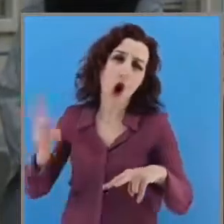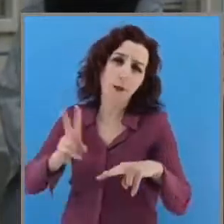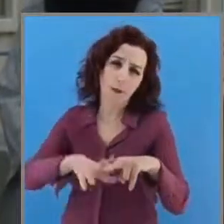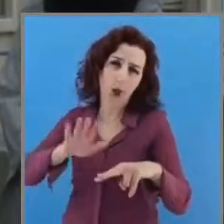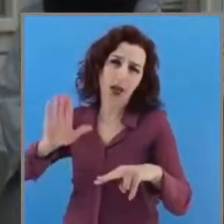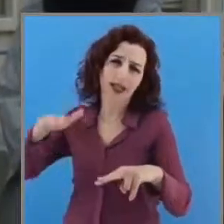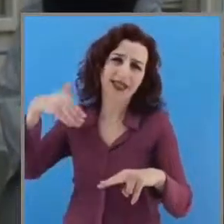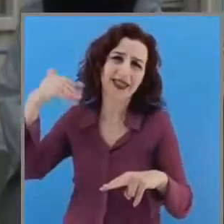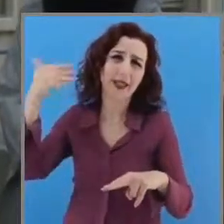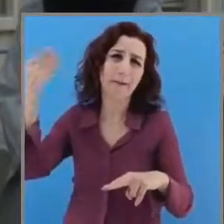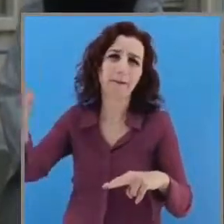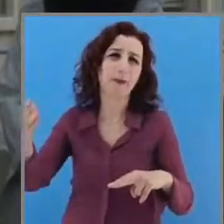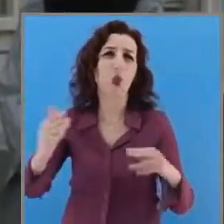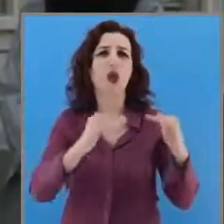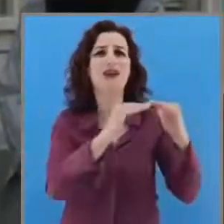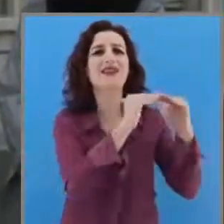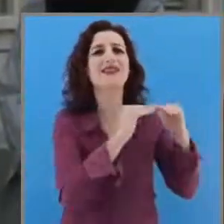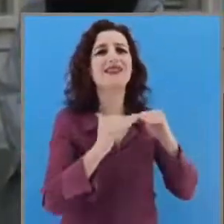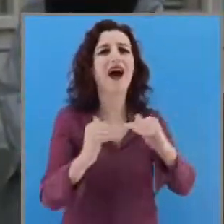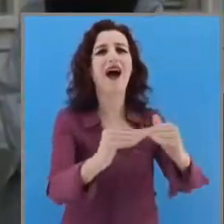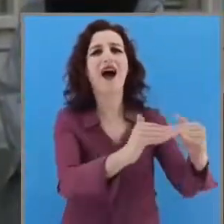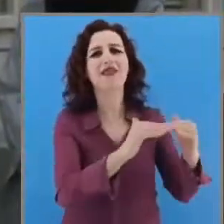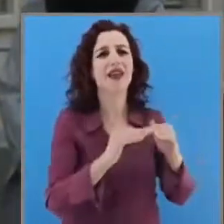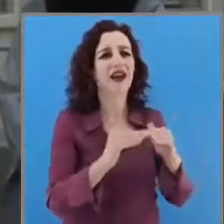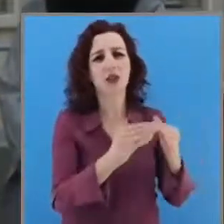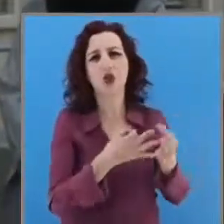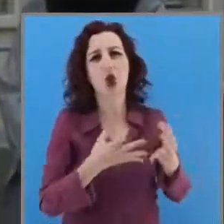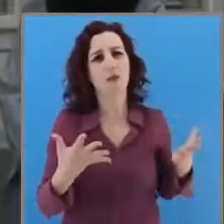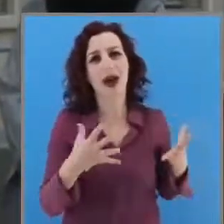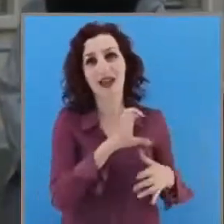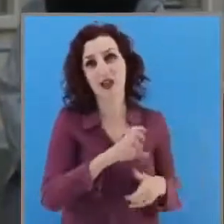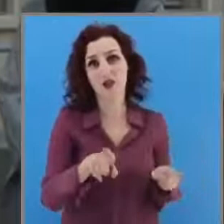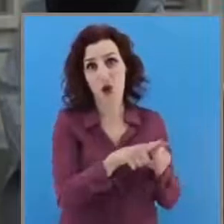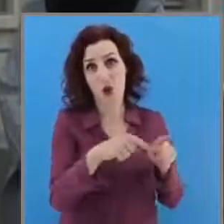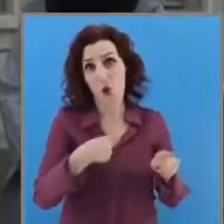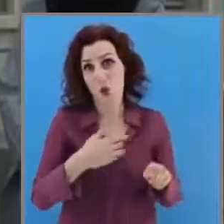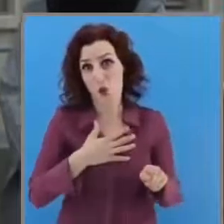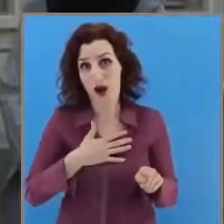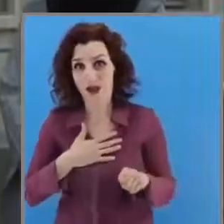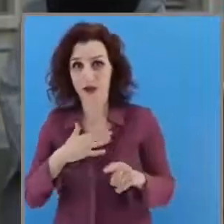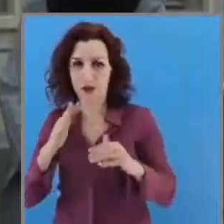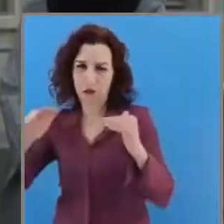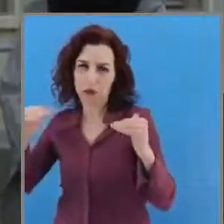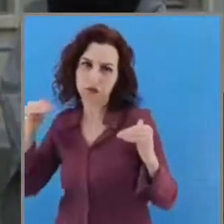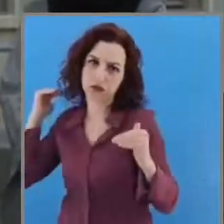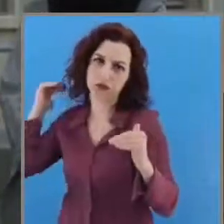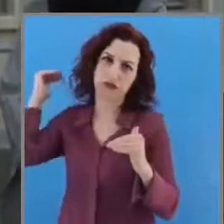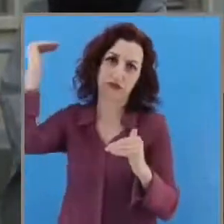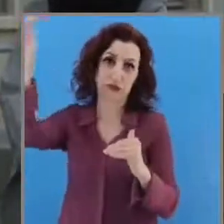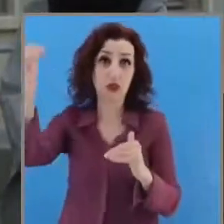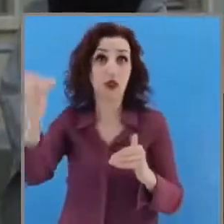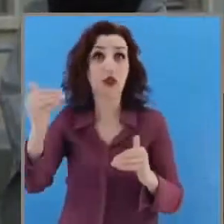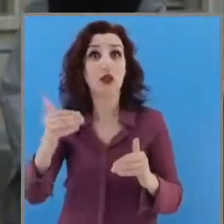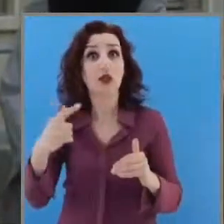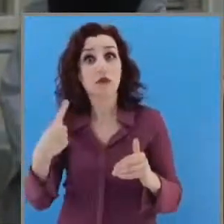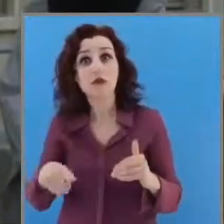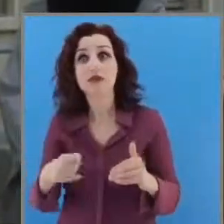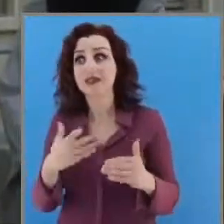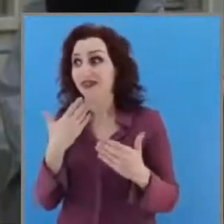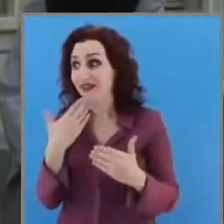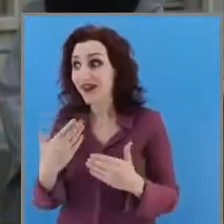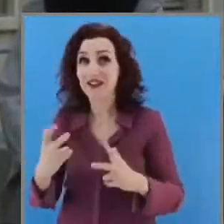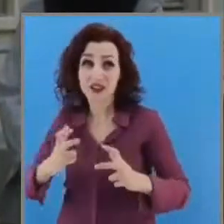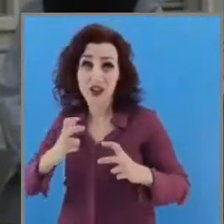standard normale di una regione come la nostra. Quindi un grande contributo, ripeto, reso possibile da questo grande sforzo,